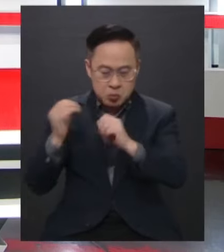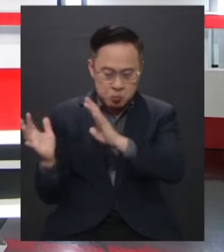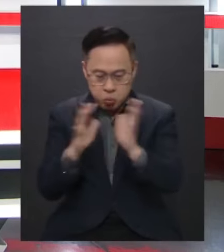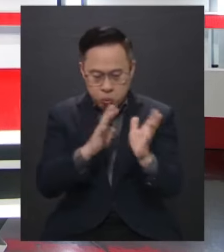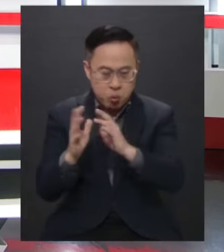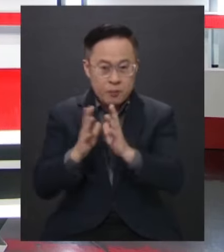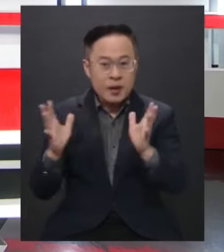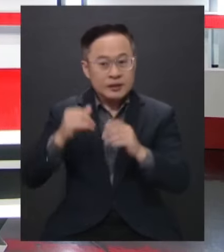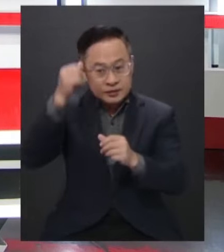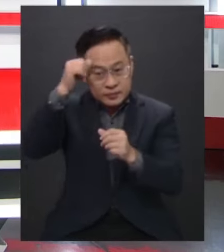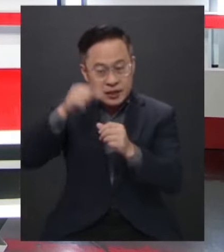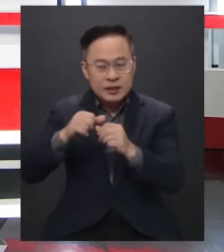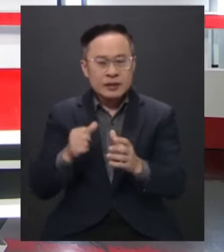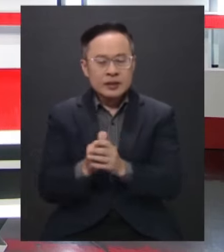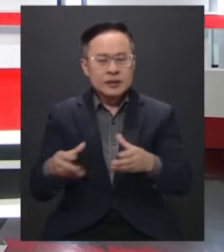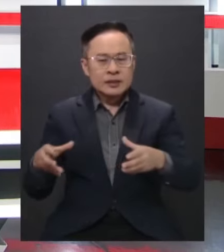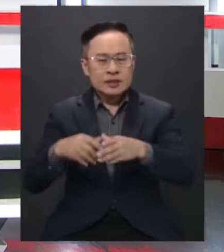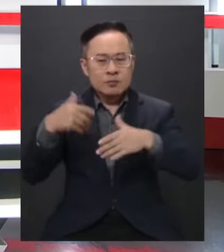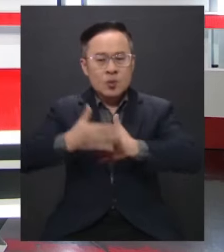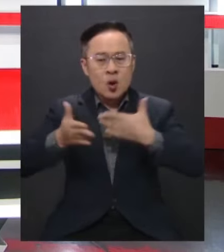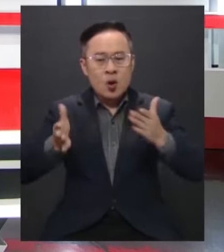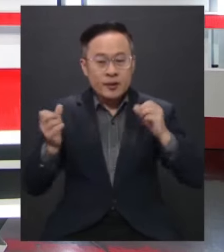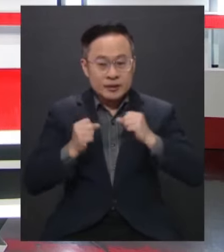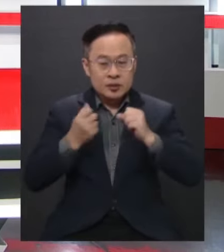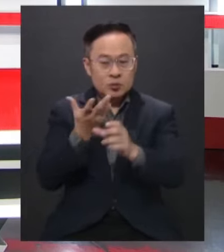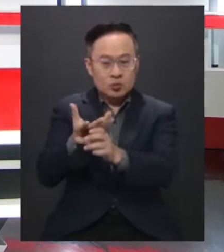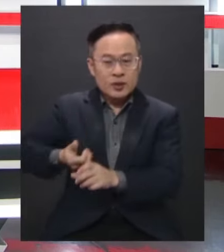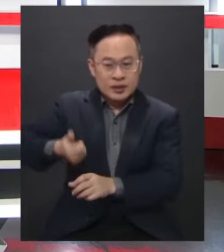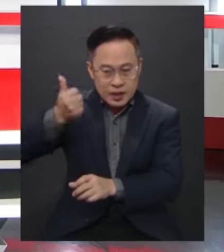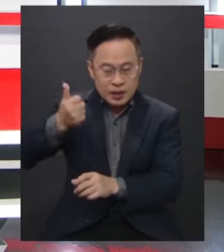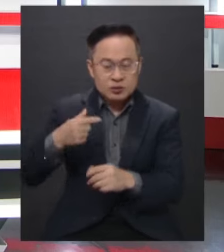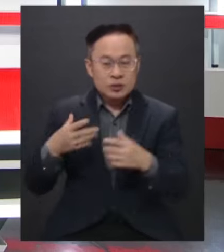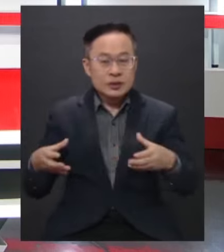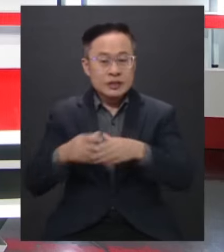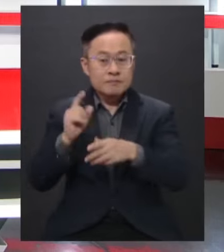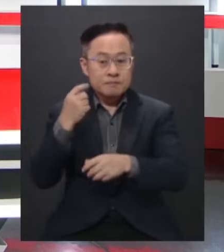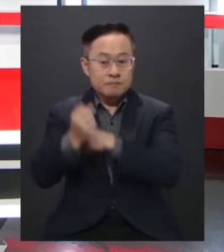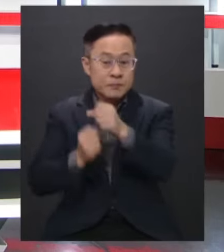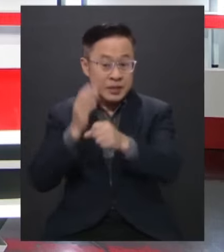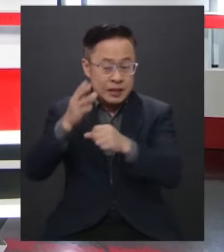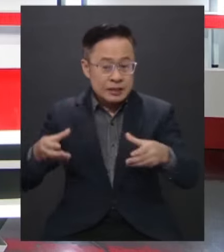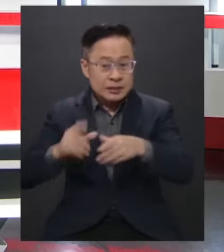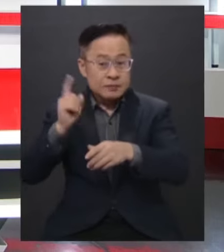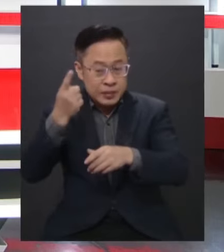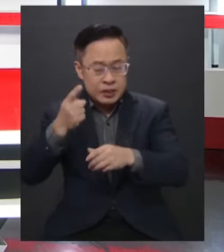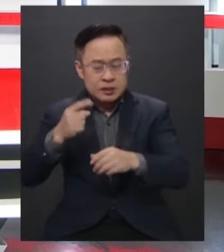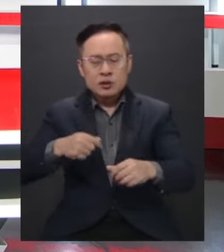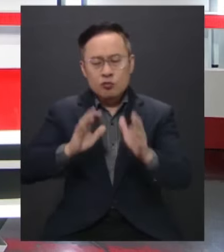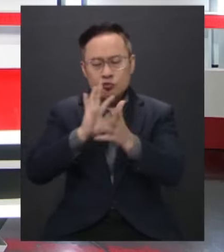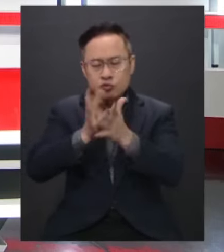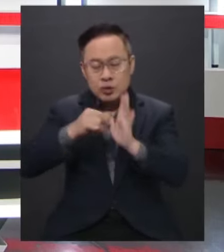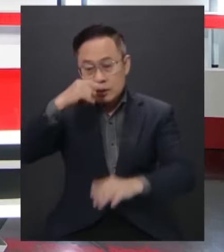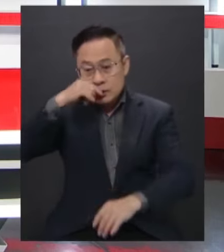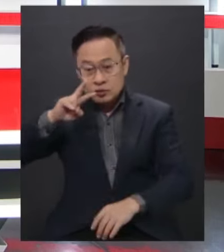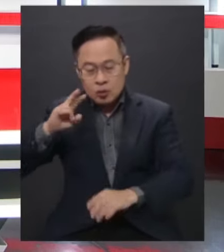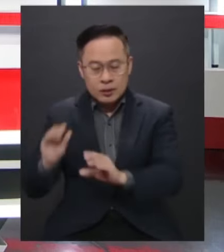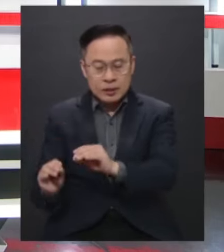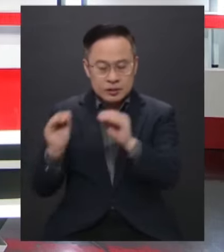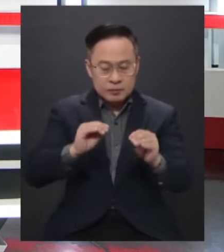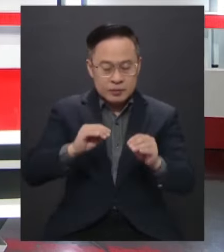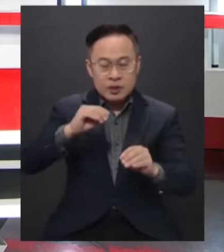ล็อคจนได้นะสำหรับค่าข้ามแล้วก็ทีมที่เลื่อนชั้นขึ้นมาก็ต้องพยายามเสริมเพื่อที่จะต่อกอนกับบรรดาบิ๊กเนมนะครับในการแข่งขันลีกสูย